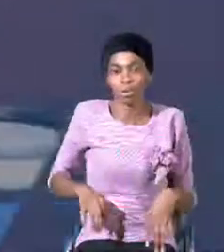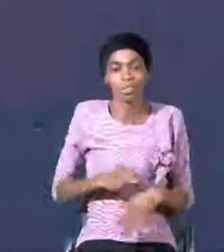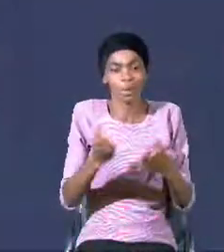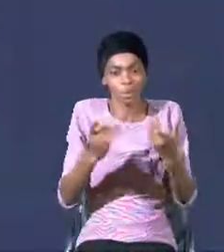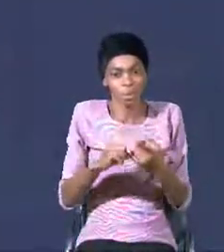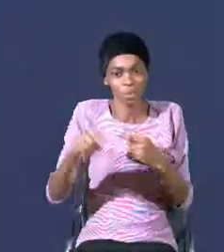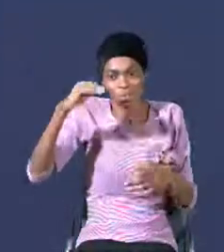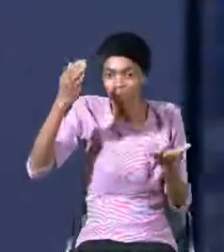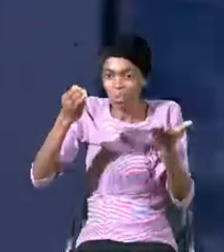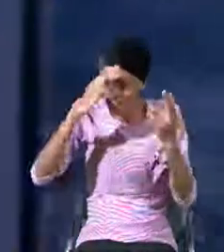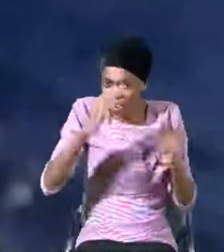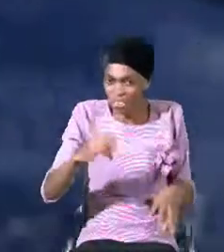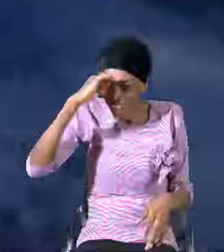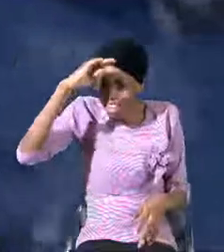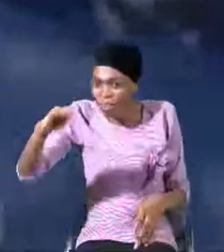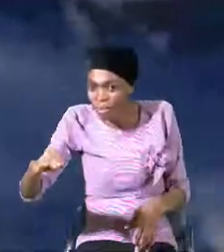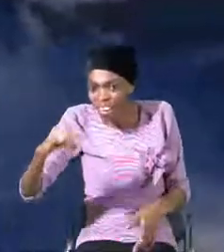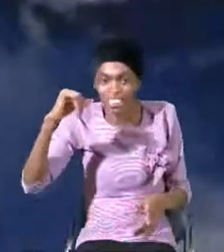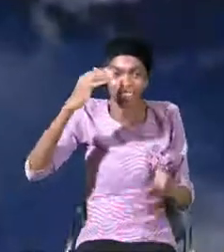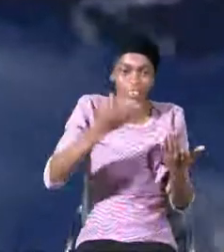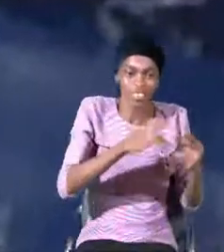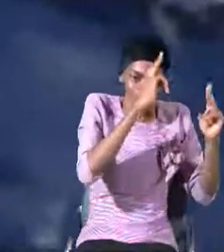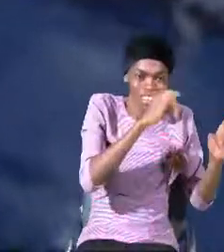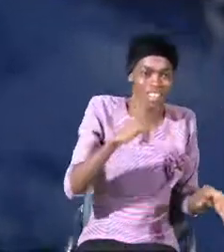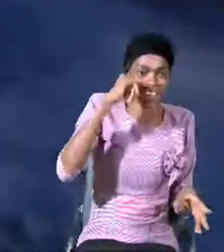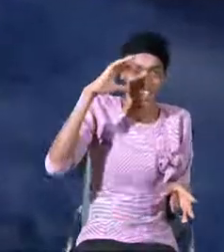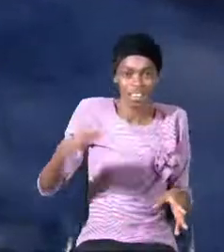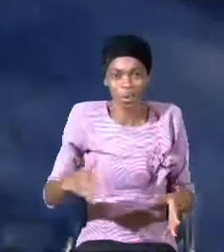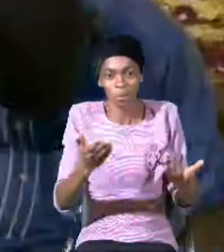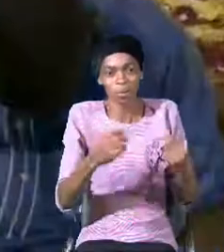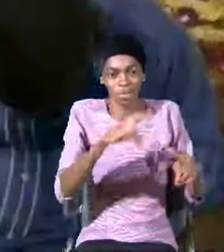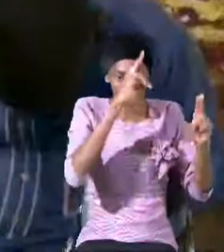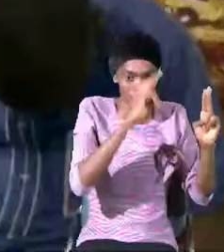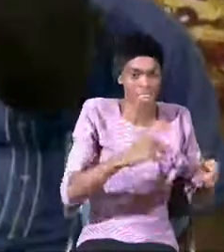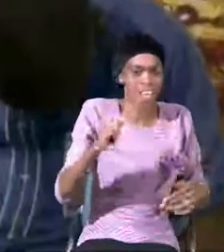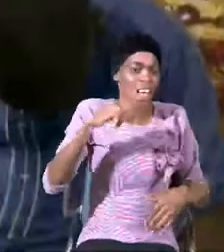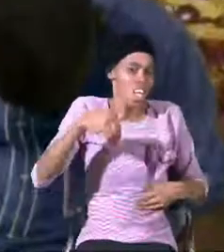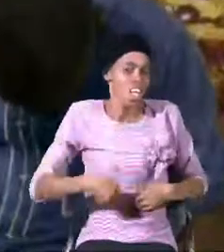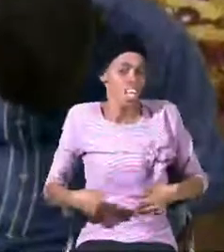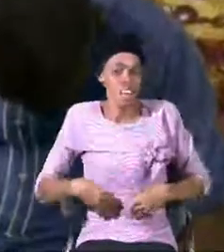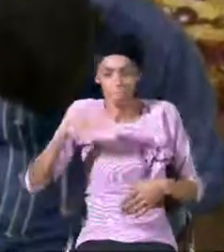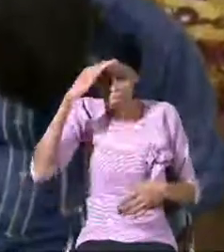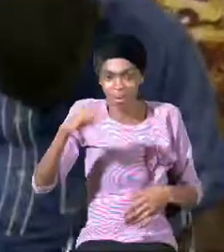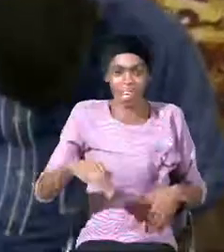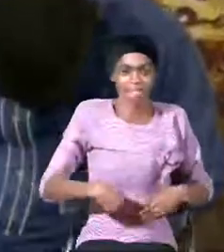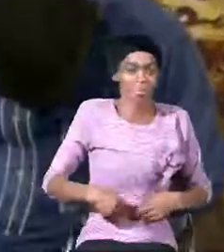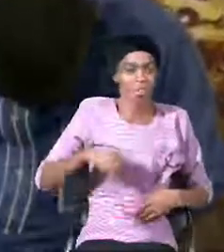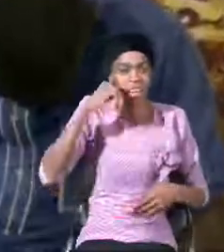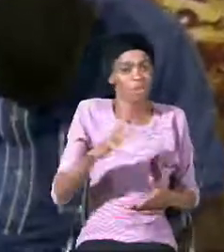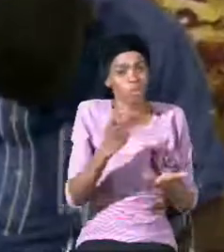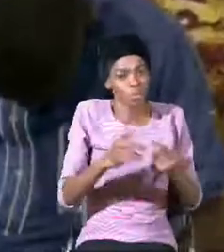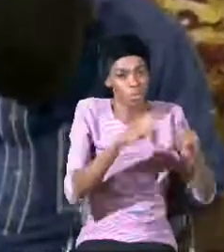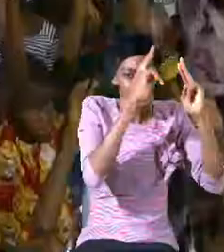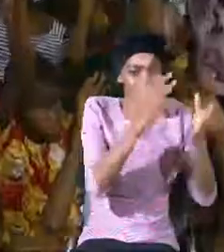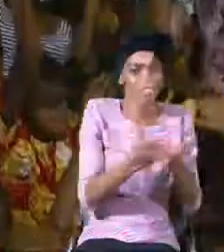vais honorer un garçon, je vais honorer une fille, je vais honorer un jeune homme, une jeune femme. Je vais honorer quelqu'un